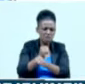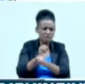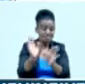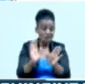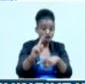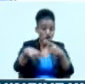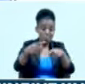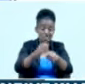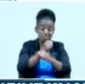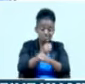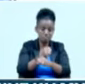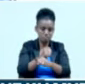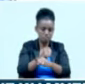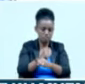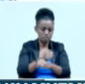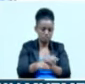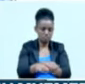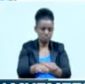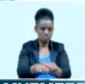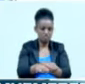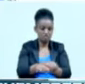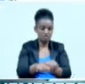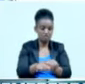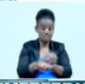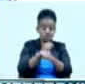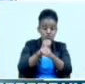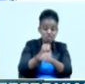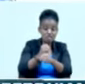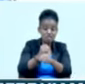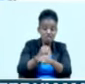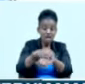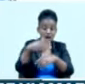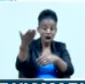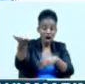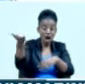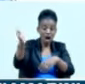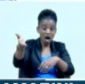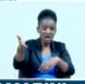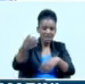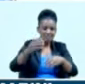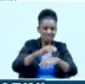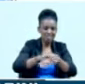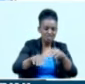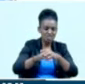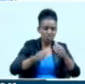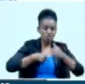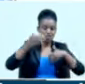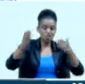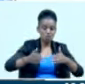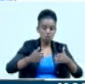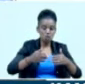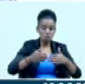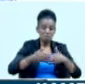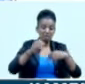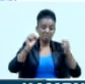yadohoka mu kwirinda mu gihe cyo yirinda kigihari. nta munyarwanda ukwiye